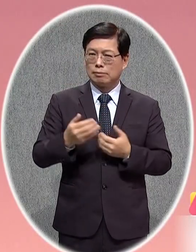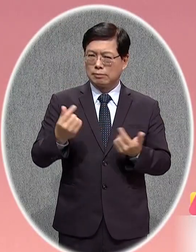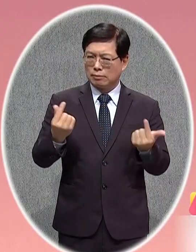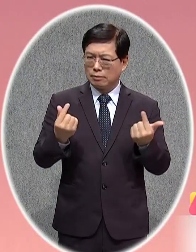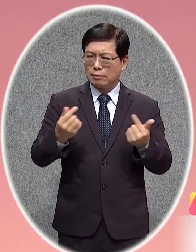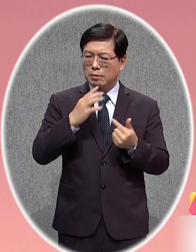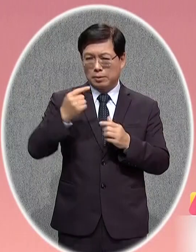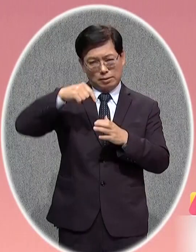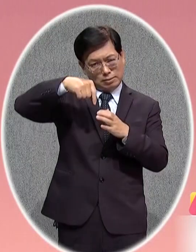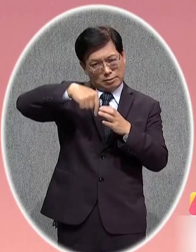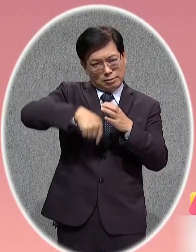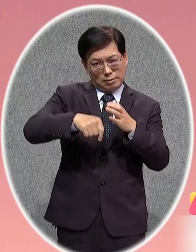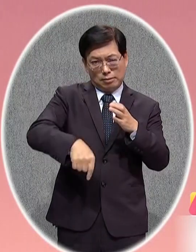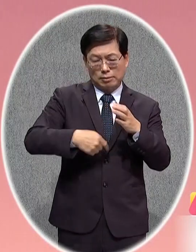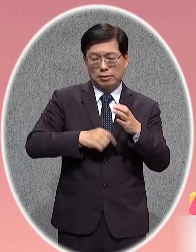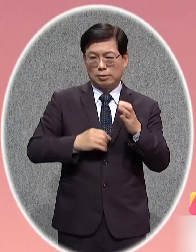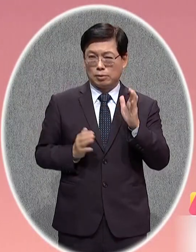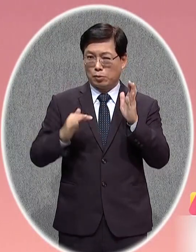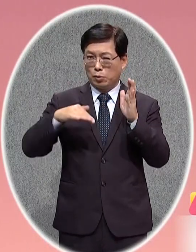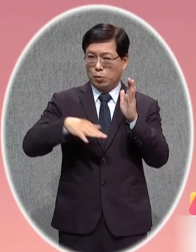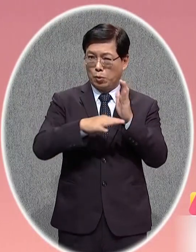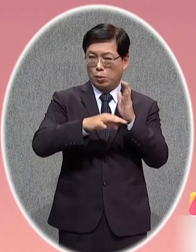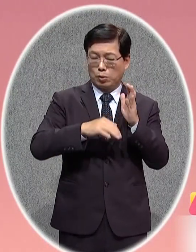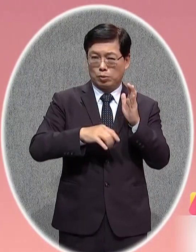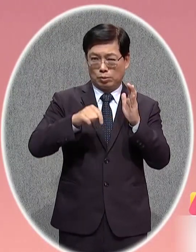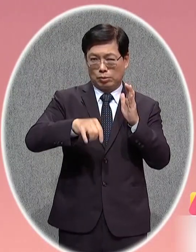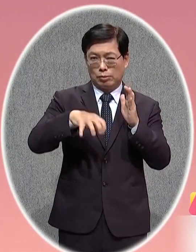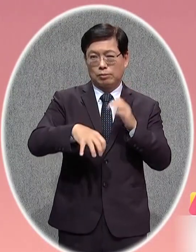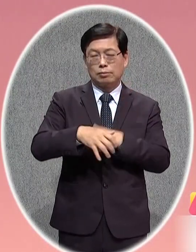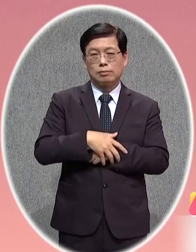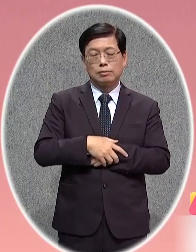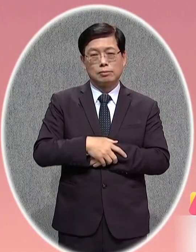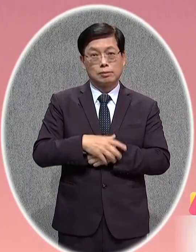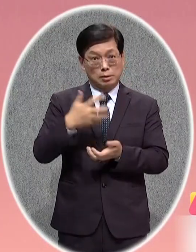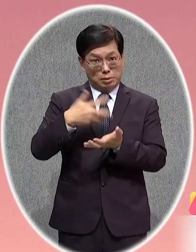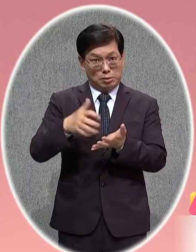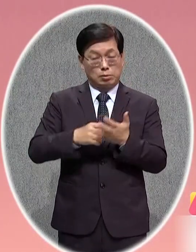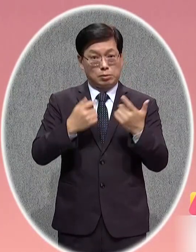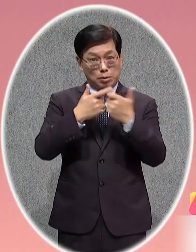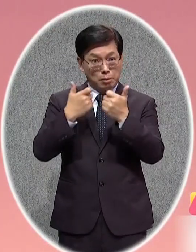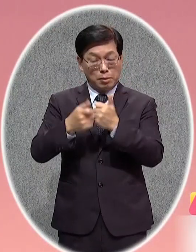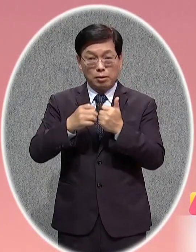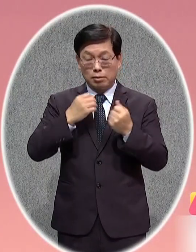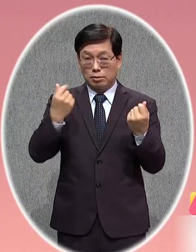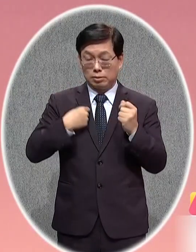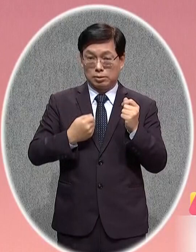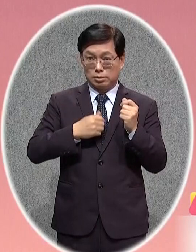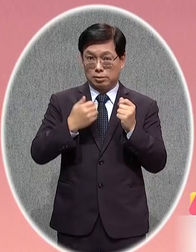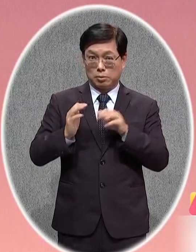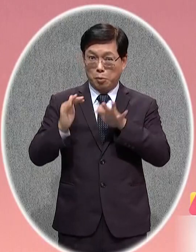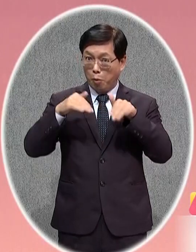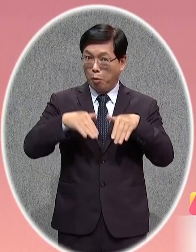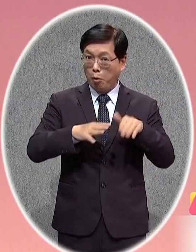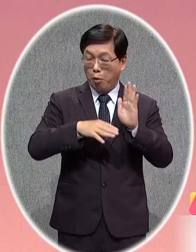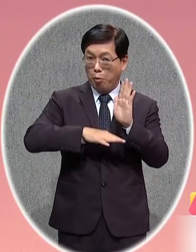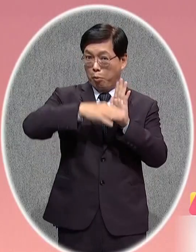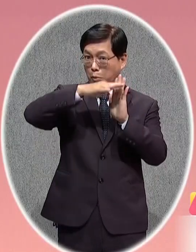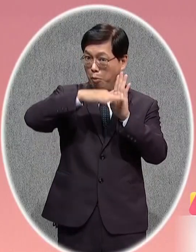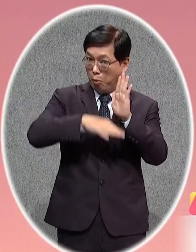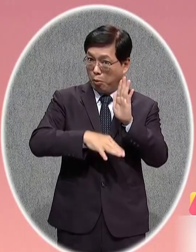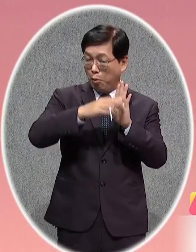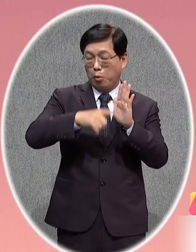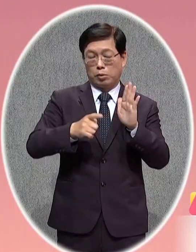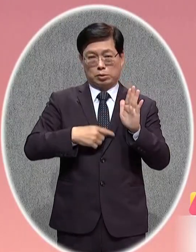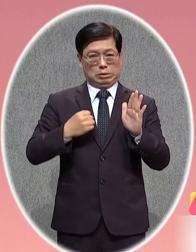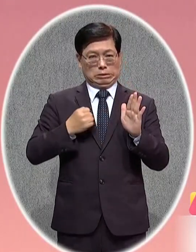在比较深一点的潮水位置，所以借由许多要配合潮汐的情况下，你才能够认知的柴